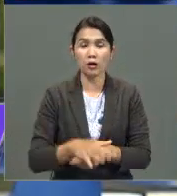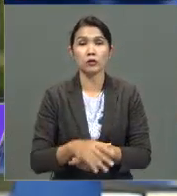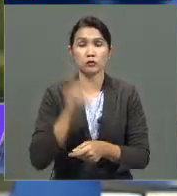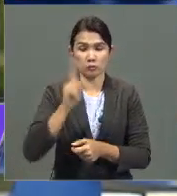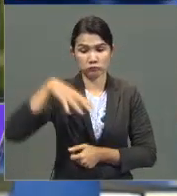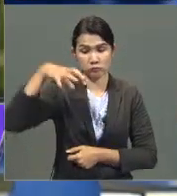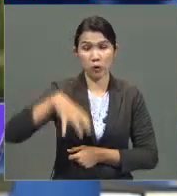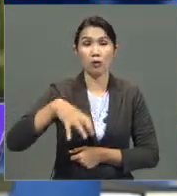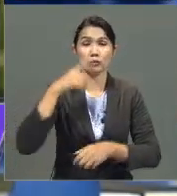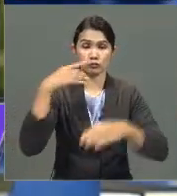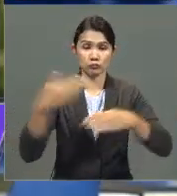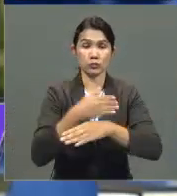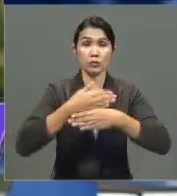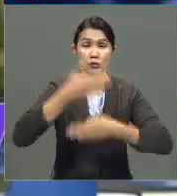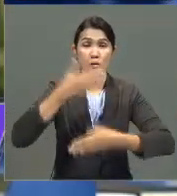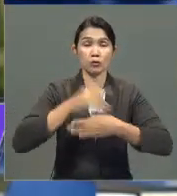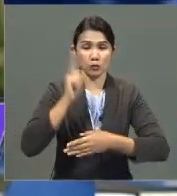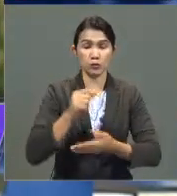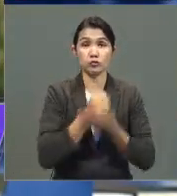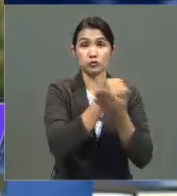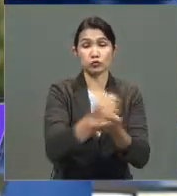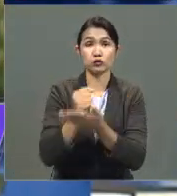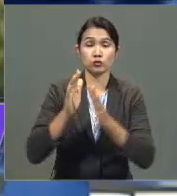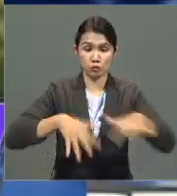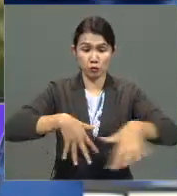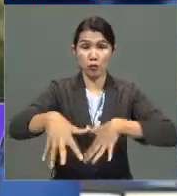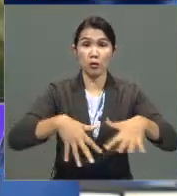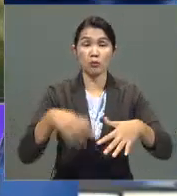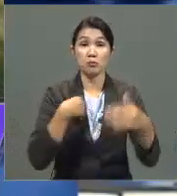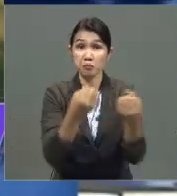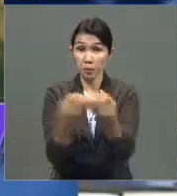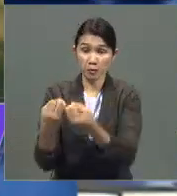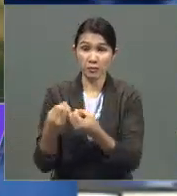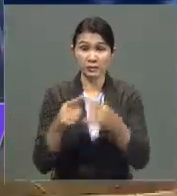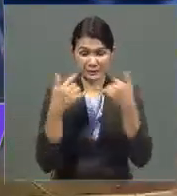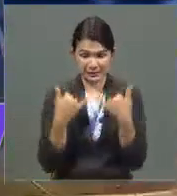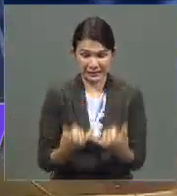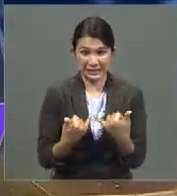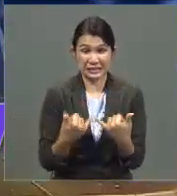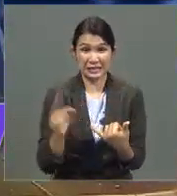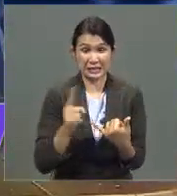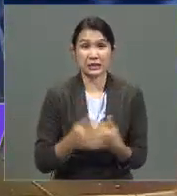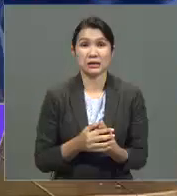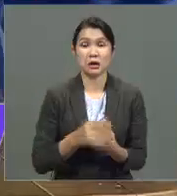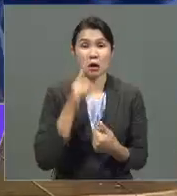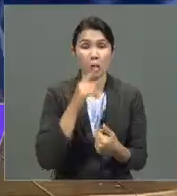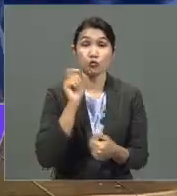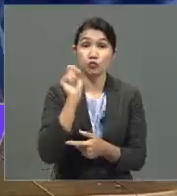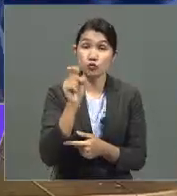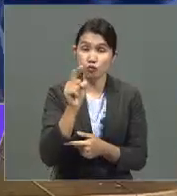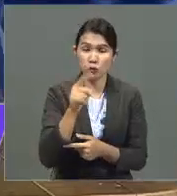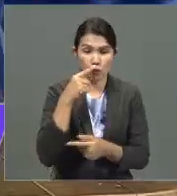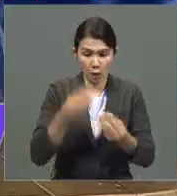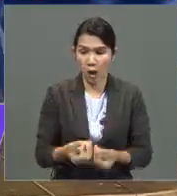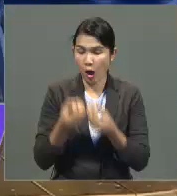ให้กรมชลประทานเนี่ยเข้าไปดูแลพี่น้องประชาชนที่ได้รับผลกระทบอย่างในช่วงนี้เพิ่งจะเกิดเหตุการณ ์ ของจำเป็นเร่งด่วนต้องส่